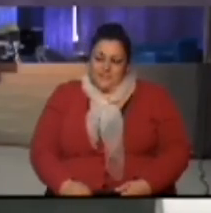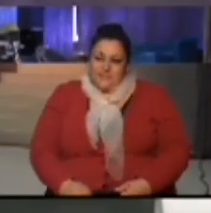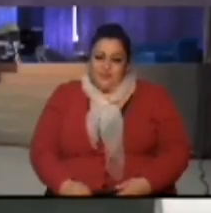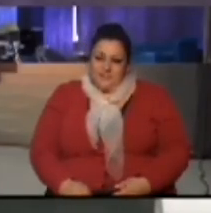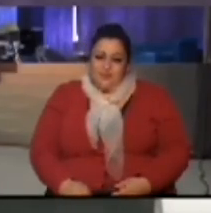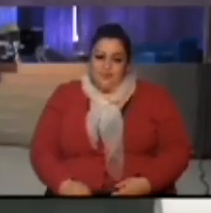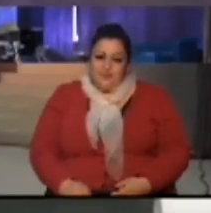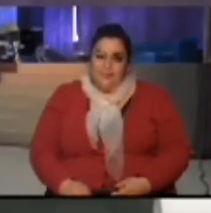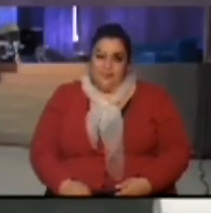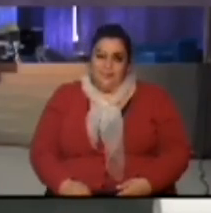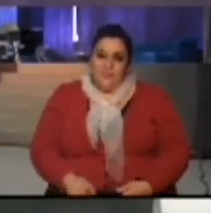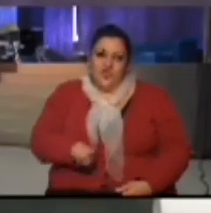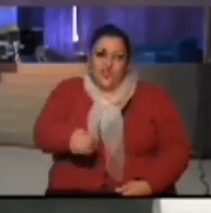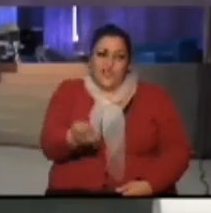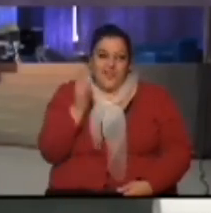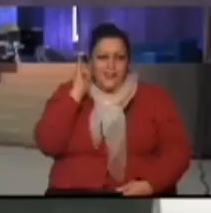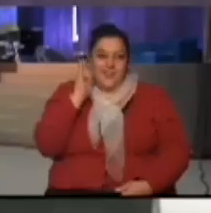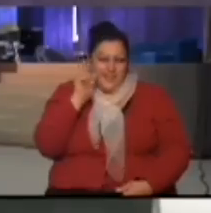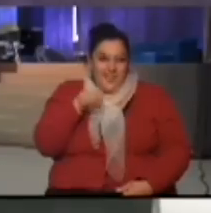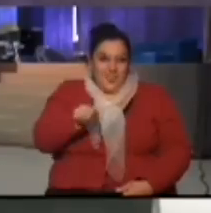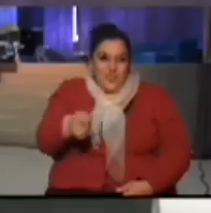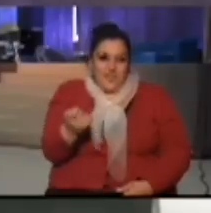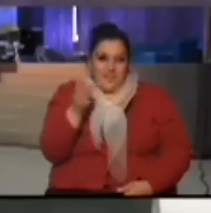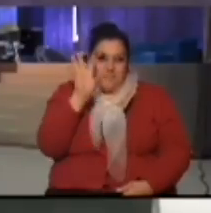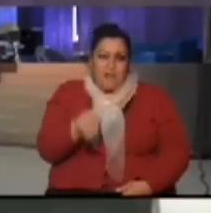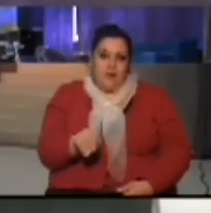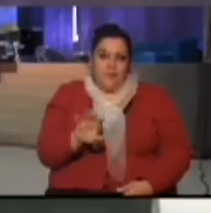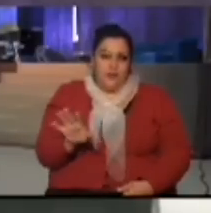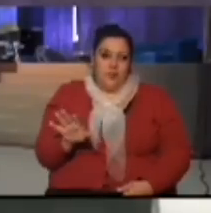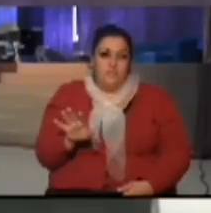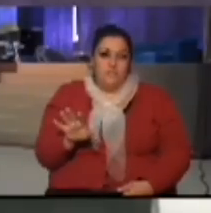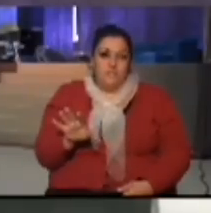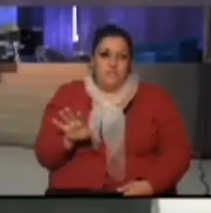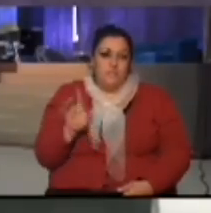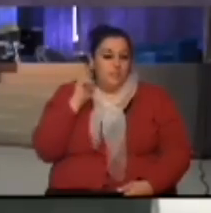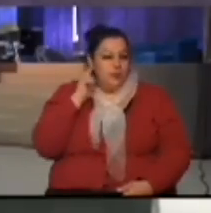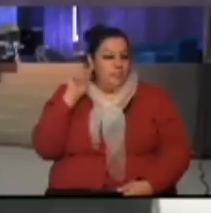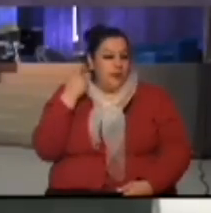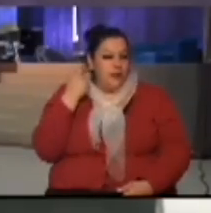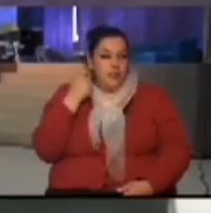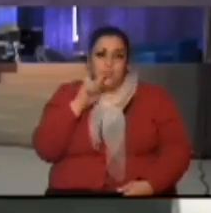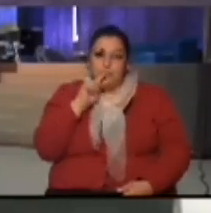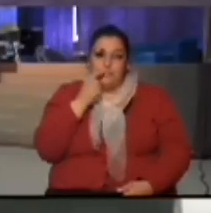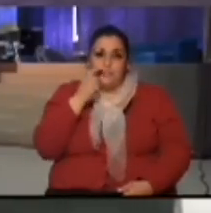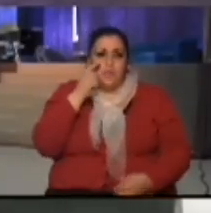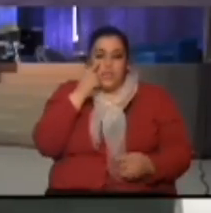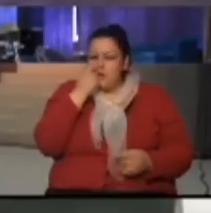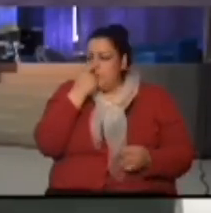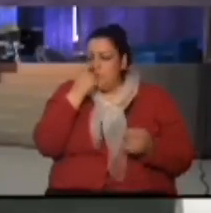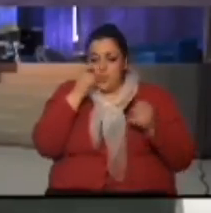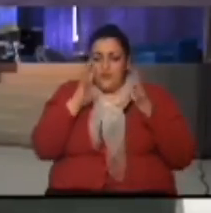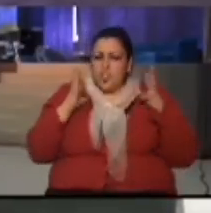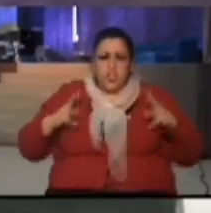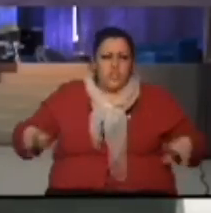չխկլը փակ, ընգելա ներսից, չի ընդունում, չի լսում, ոչ մի բան չի ընդունում, ինքը գիտի, ինքը էպված ա դրա